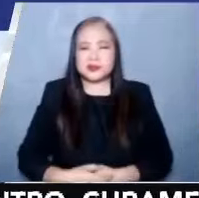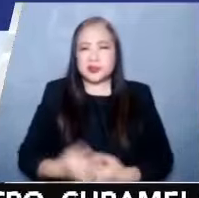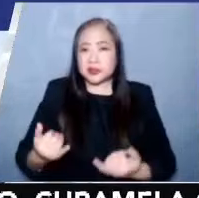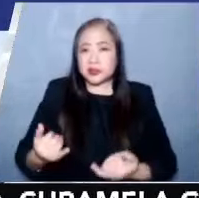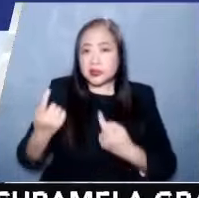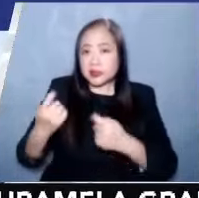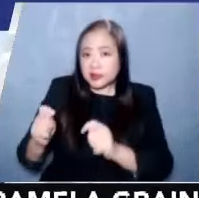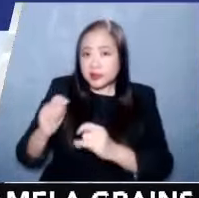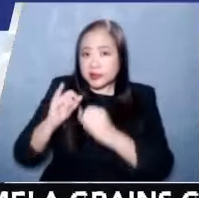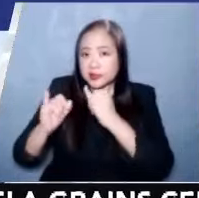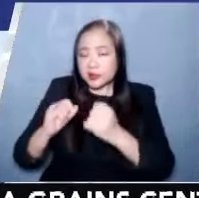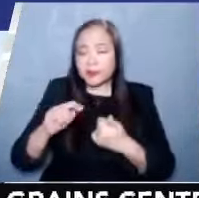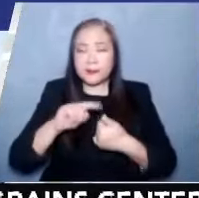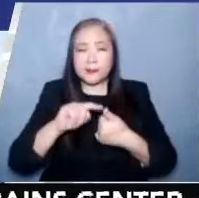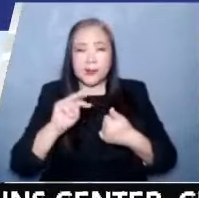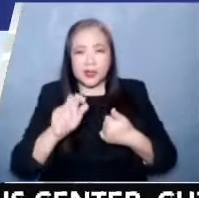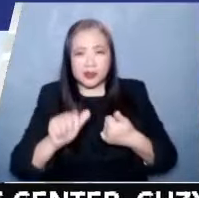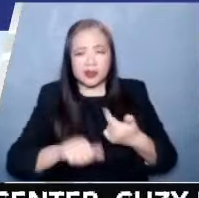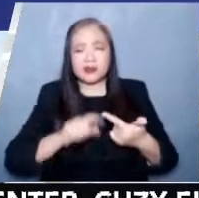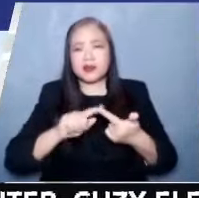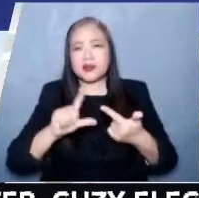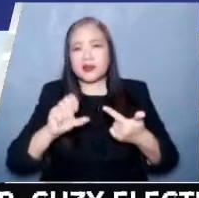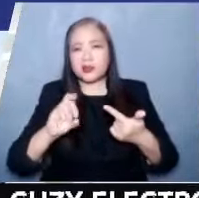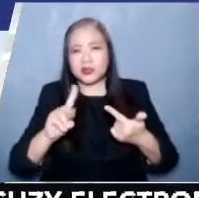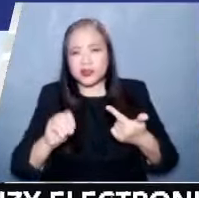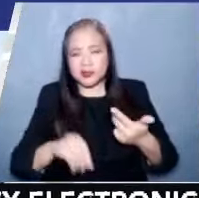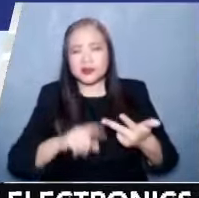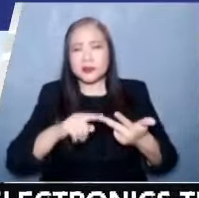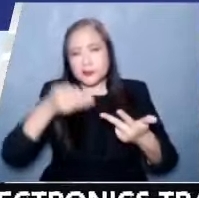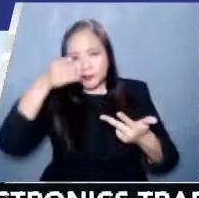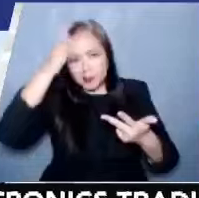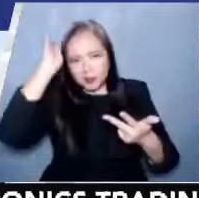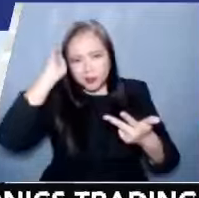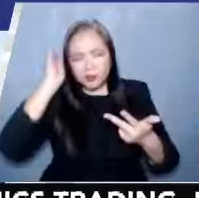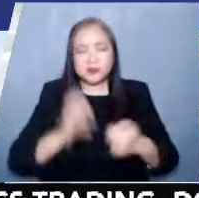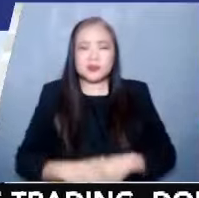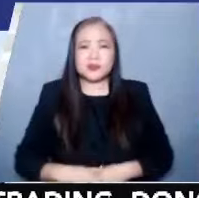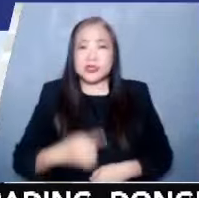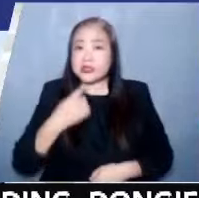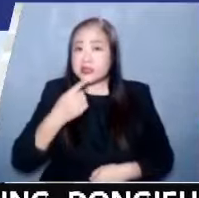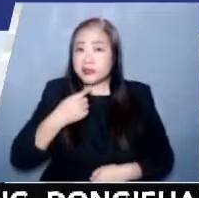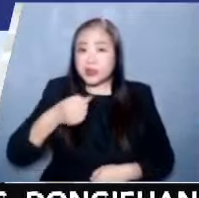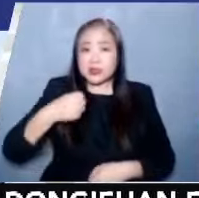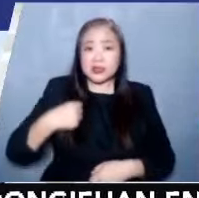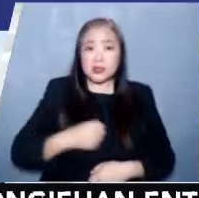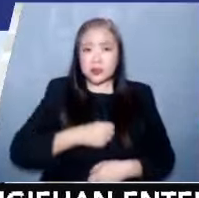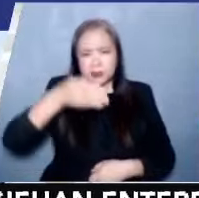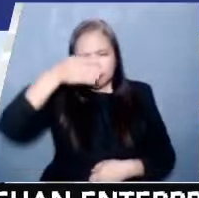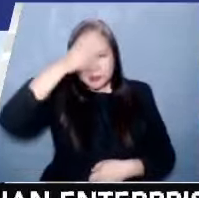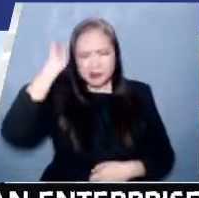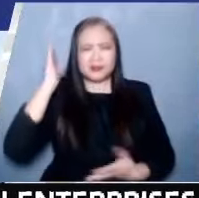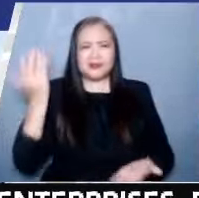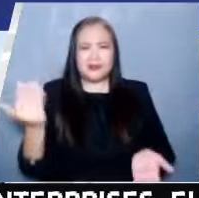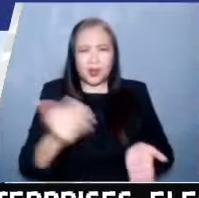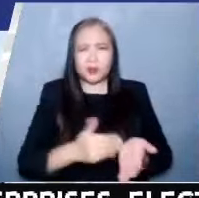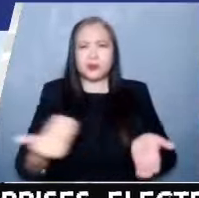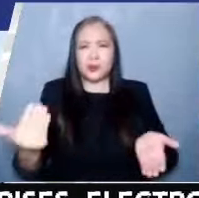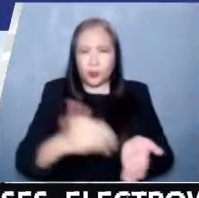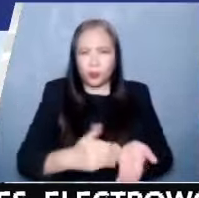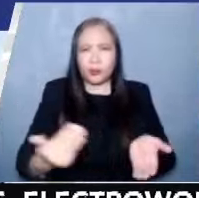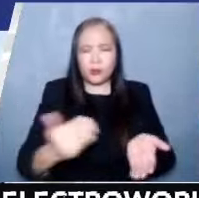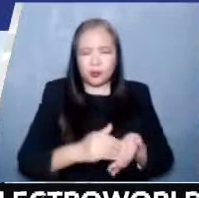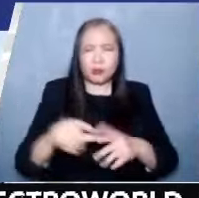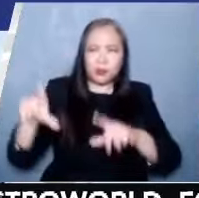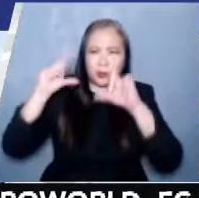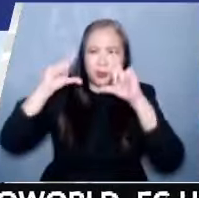Mata, Leonardo at De La Rosa. Dati nang sinabi ni De La Rosa na tila siramplakang paulit-ulit na lang ang mga akusasyon laban sa